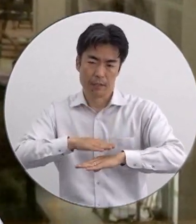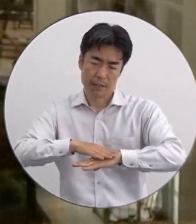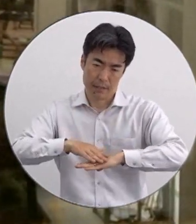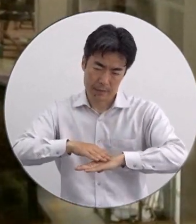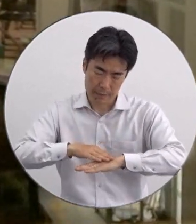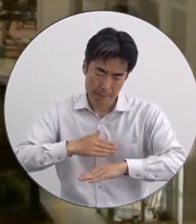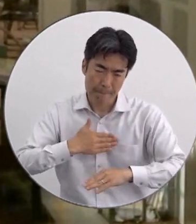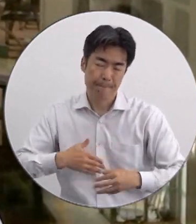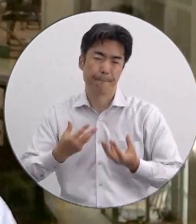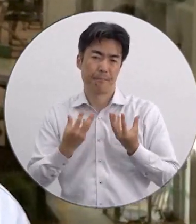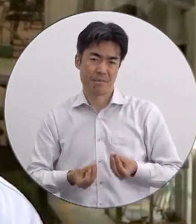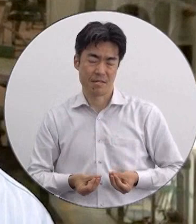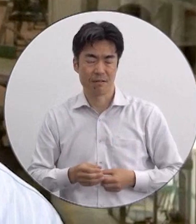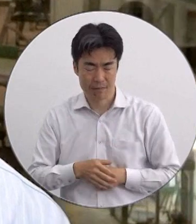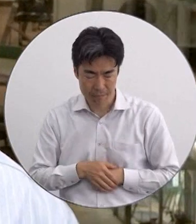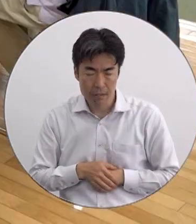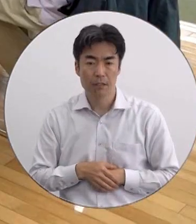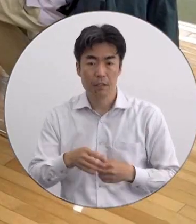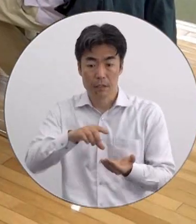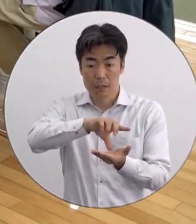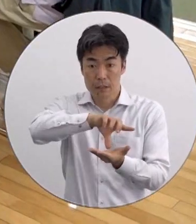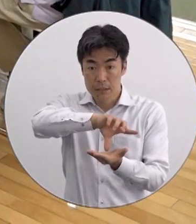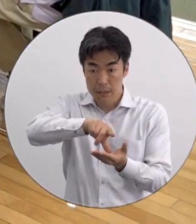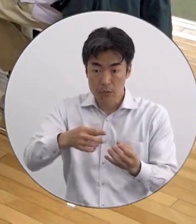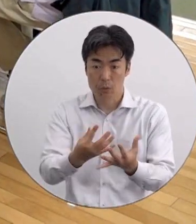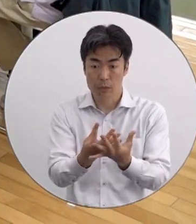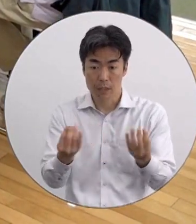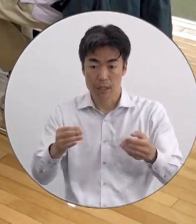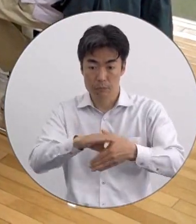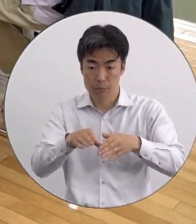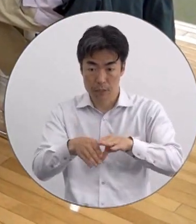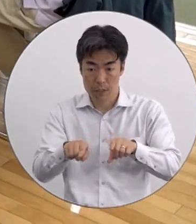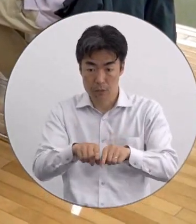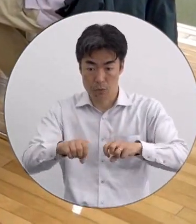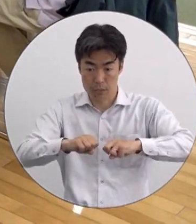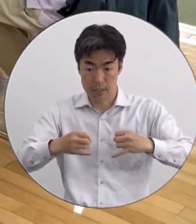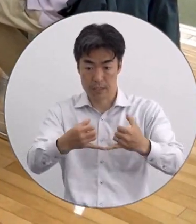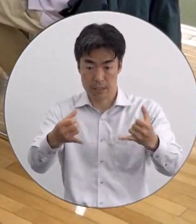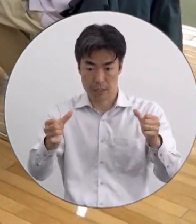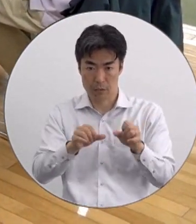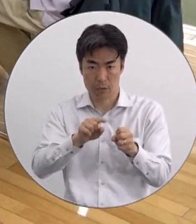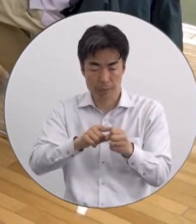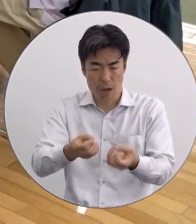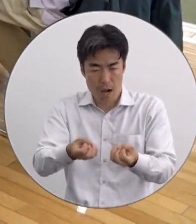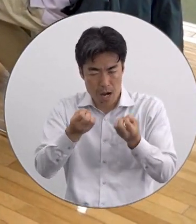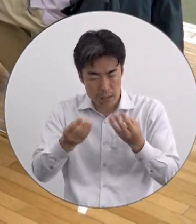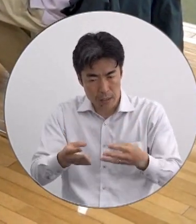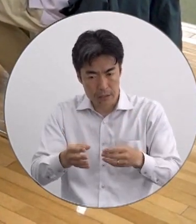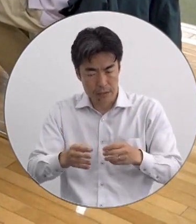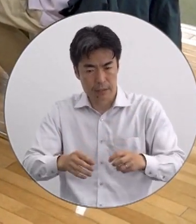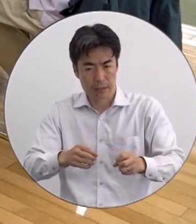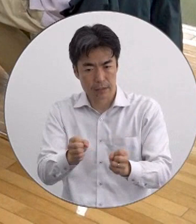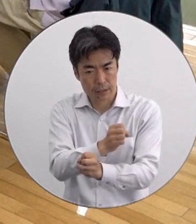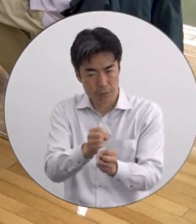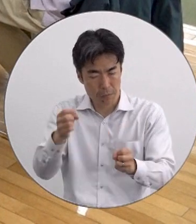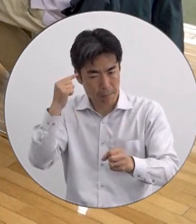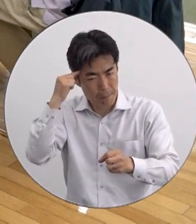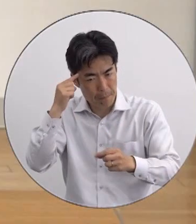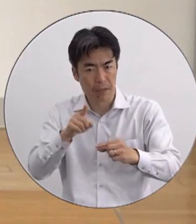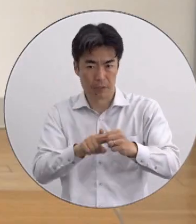を改めて実感しました。 地域の多文化共生社会のため新たな取り組みも検討中です